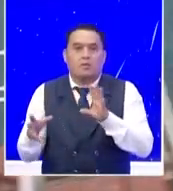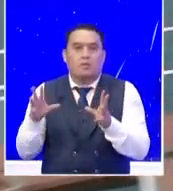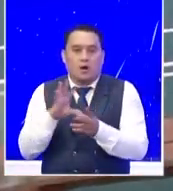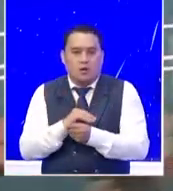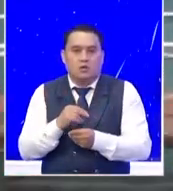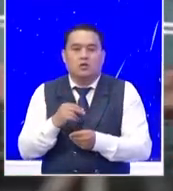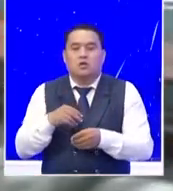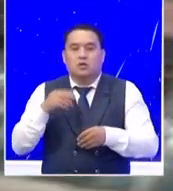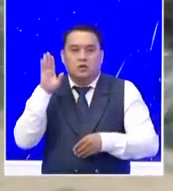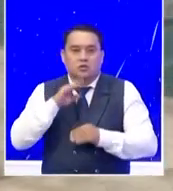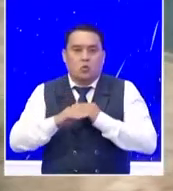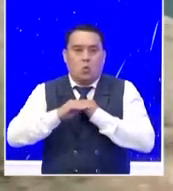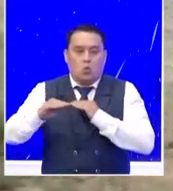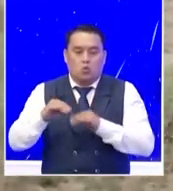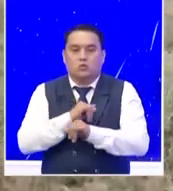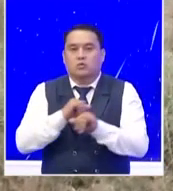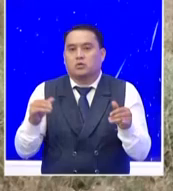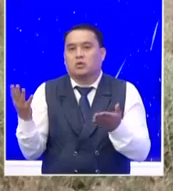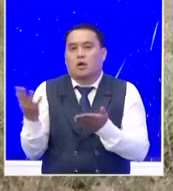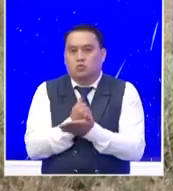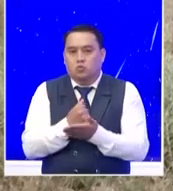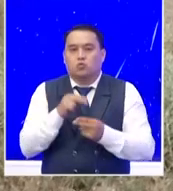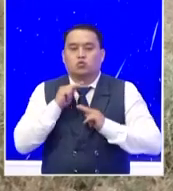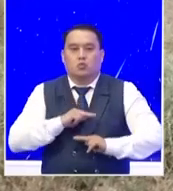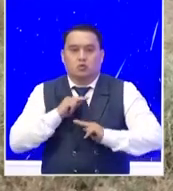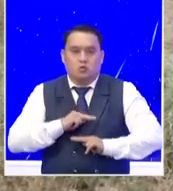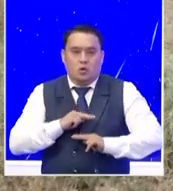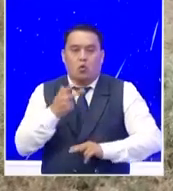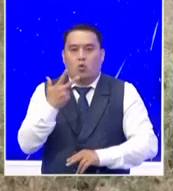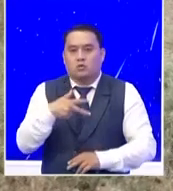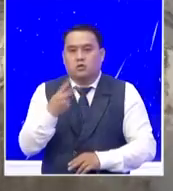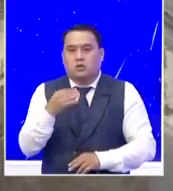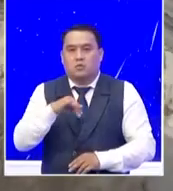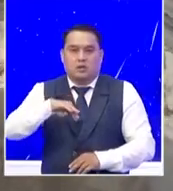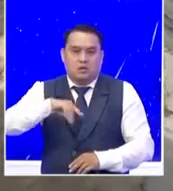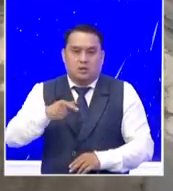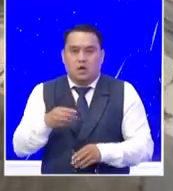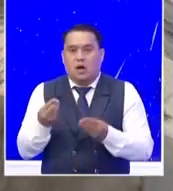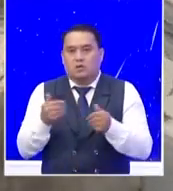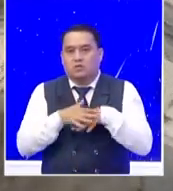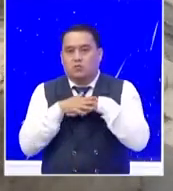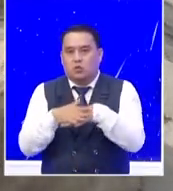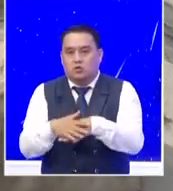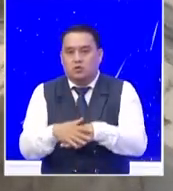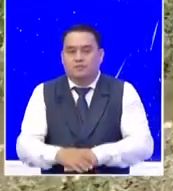өңірде егін шаруашылығының табысын арттыру үшін құрылыс жұмыстарына 32 миллиард көлемінде қаржы бөлінген.